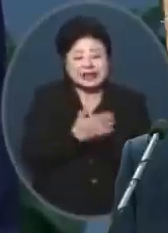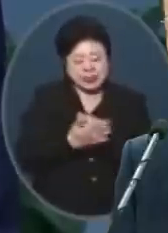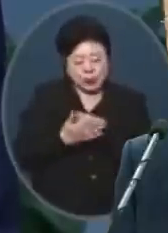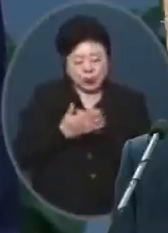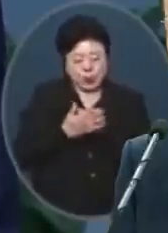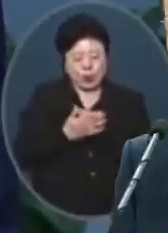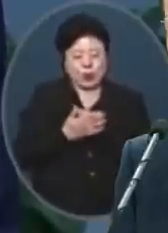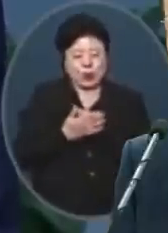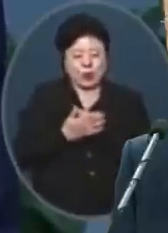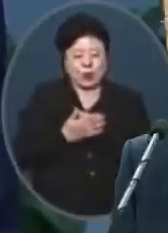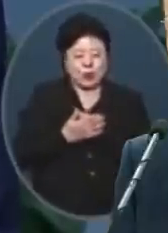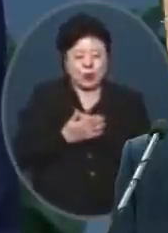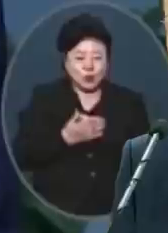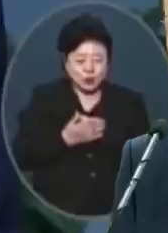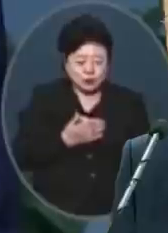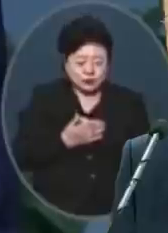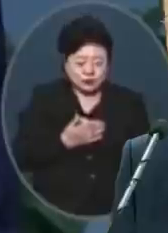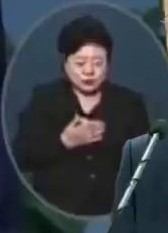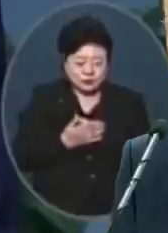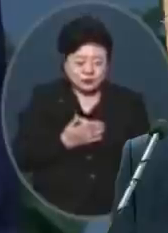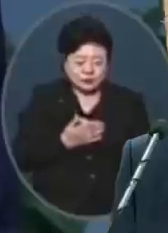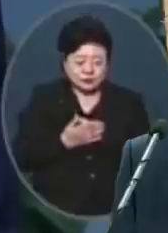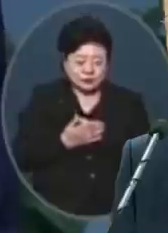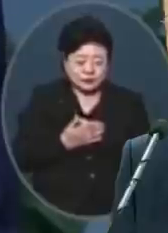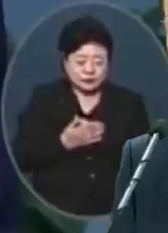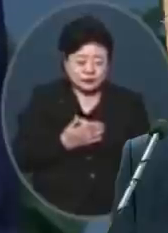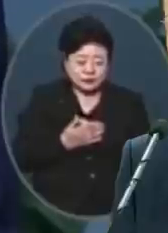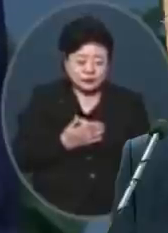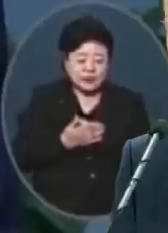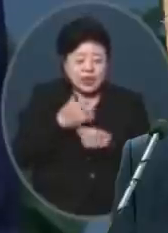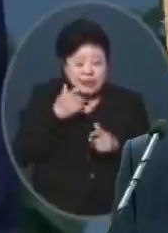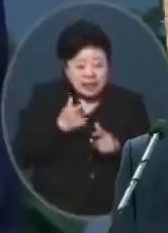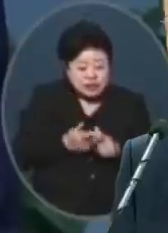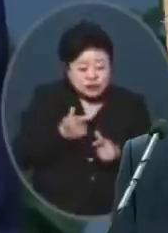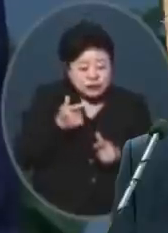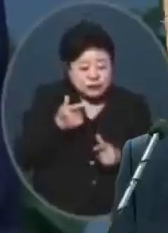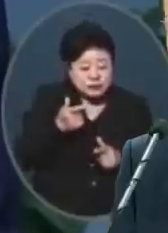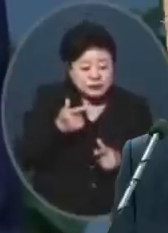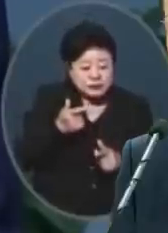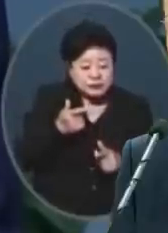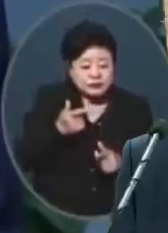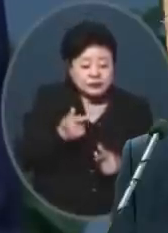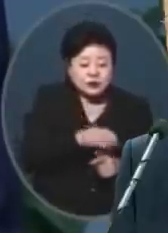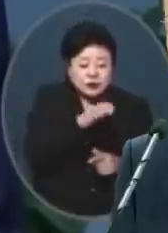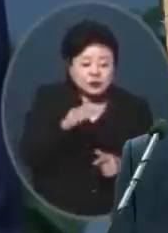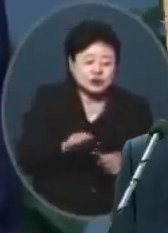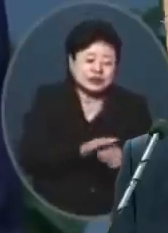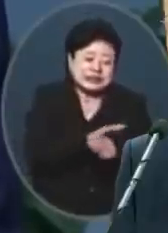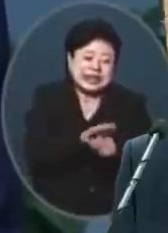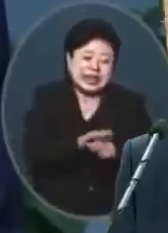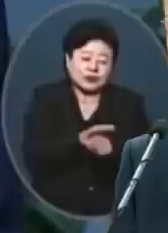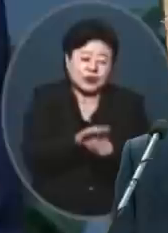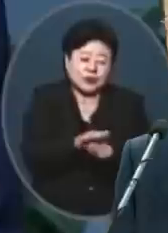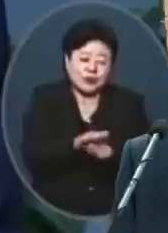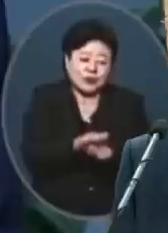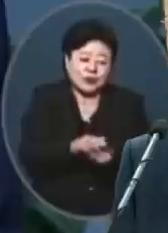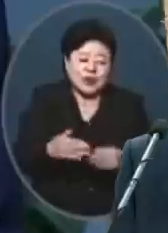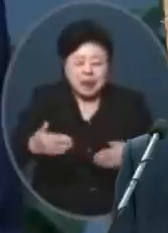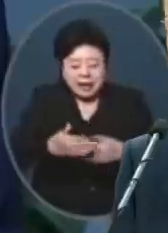은혜로 예수님을 주셨고 예수님은 우리를 사랑으로